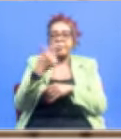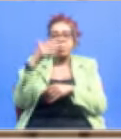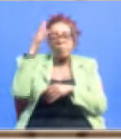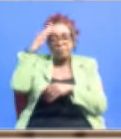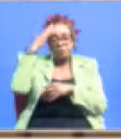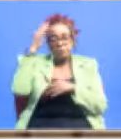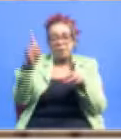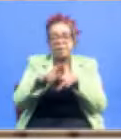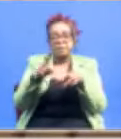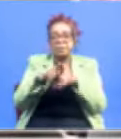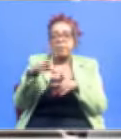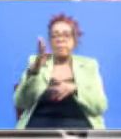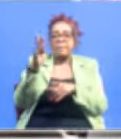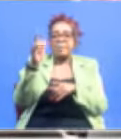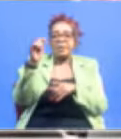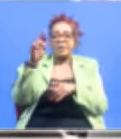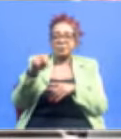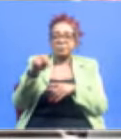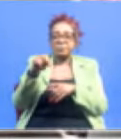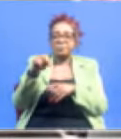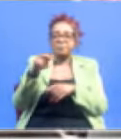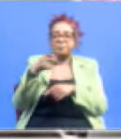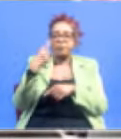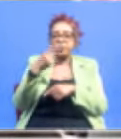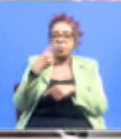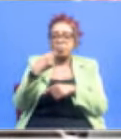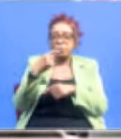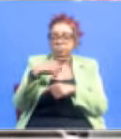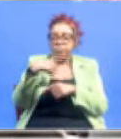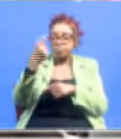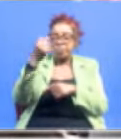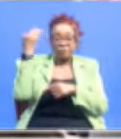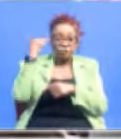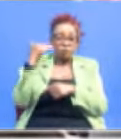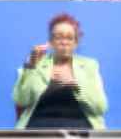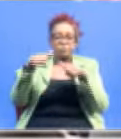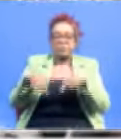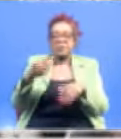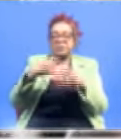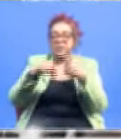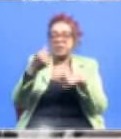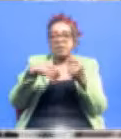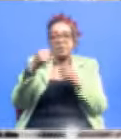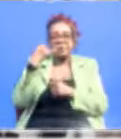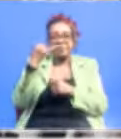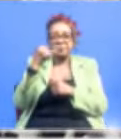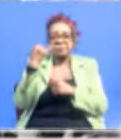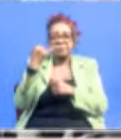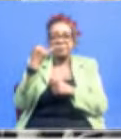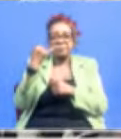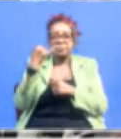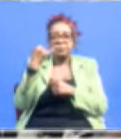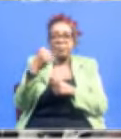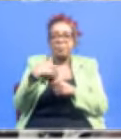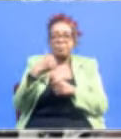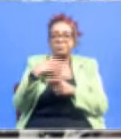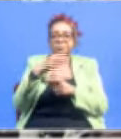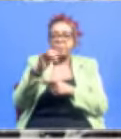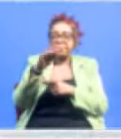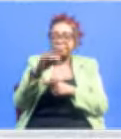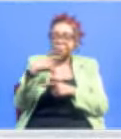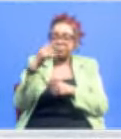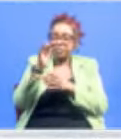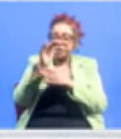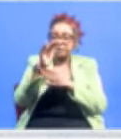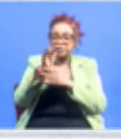Brian odwor ambaye Pia amefikishwa kizimbani Leo na hatuma Za kuuza Dawa Za kulevya mkuu wa mashtaka ya umma aliomba mahakama